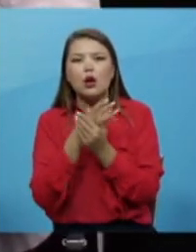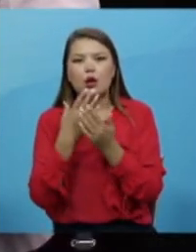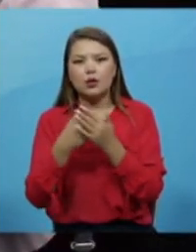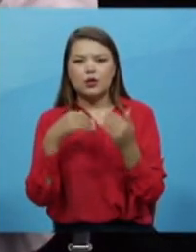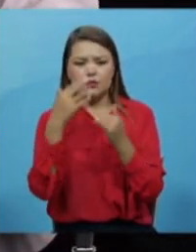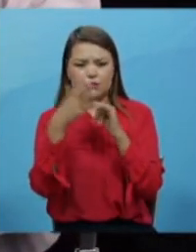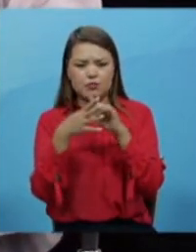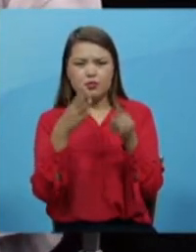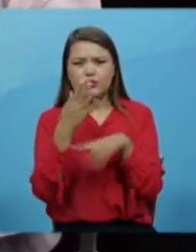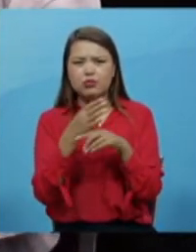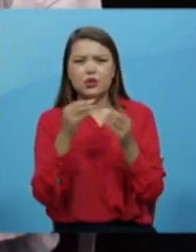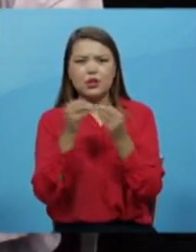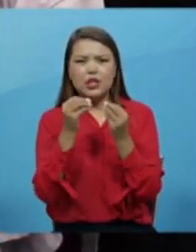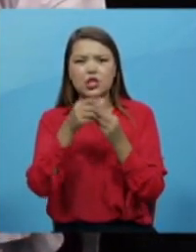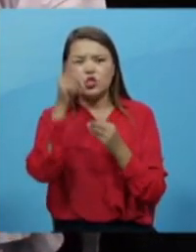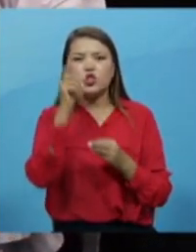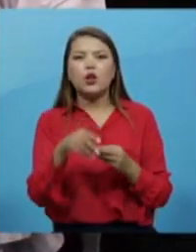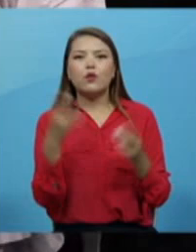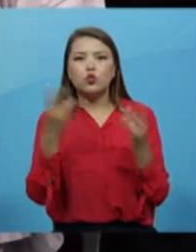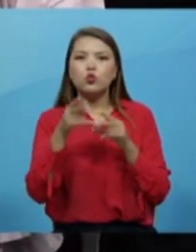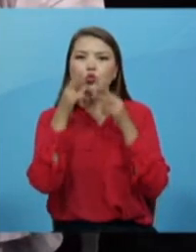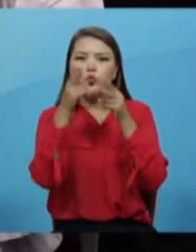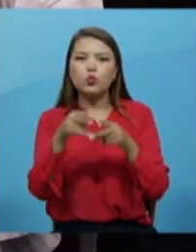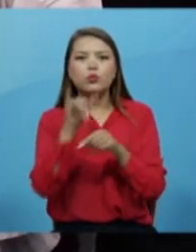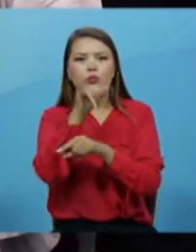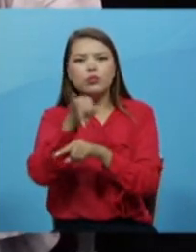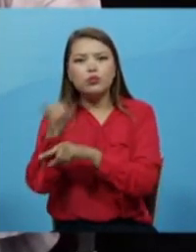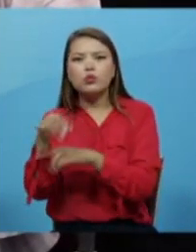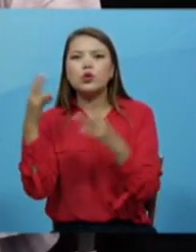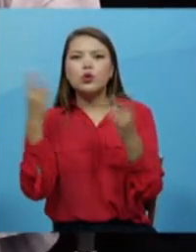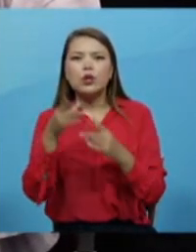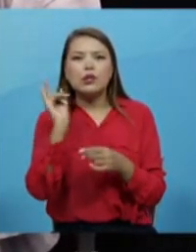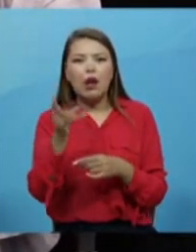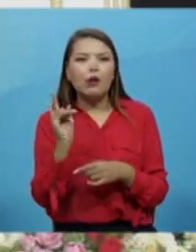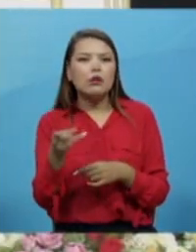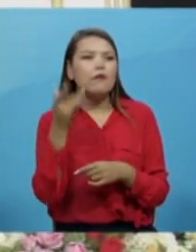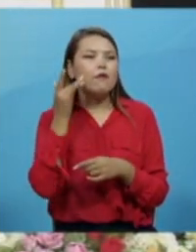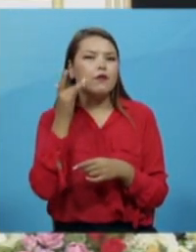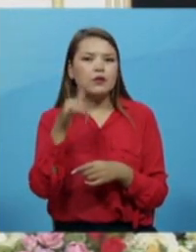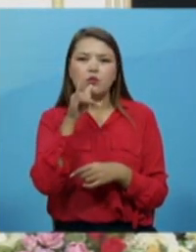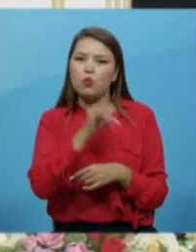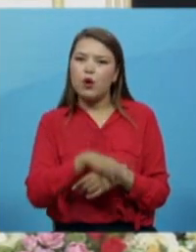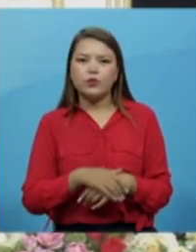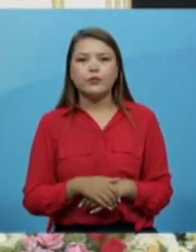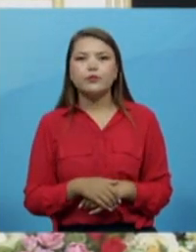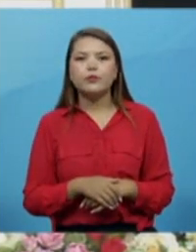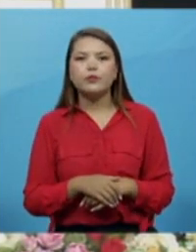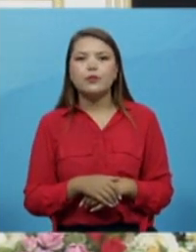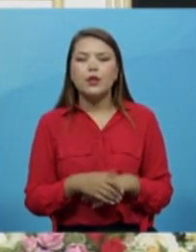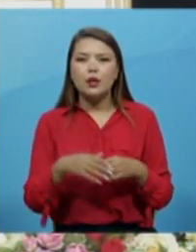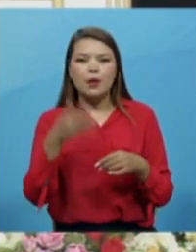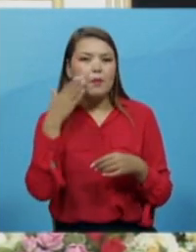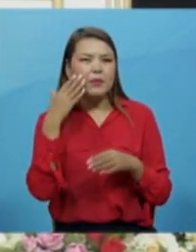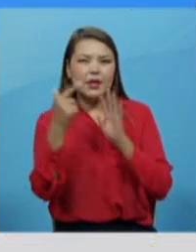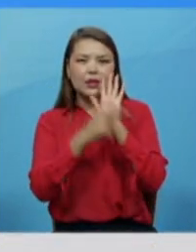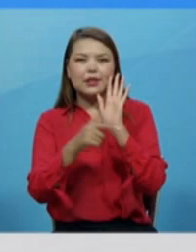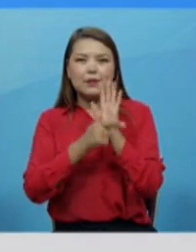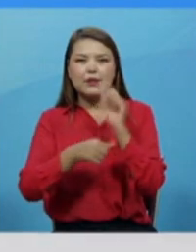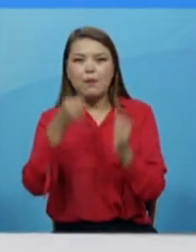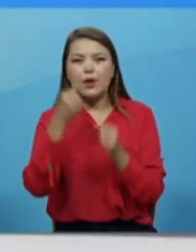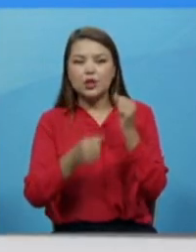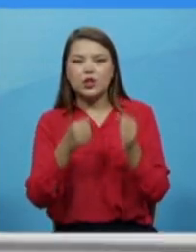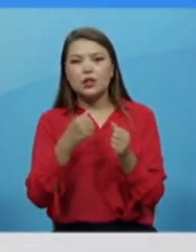менде бірнеше он шақты адамдар бар, мен солармен жұмыс жасауым керек, мен таксимен жүре бермеймін ғой. 70-ке жақын көлік алып отырмыз, қазір сатып